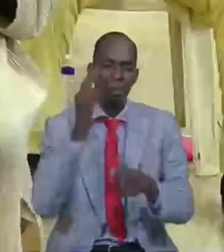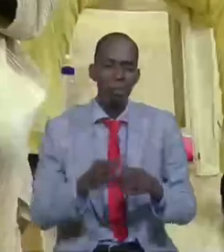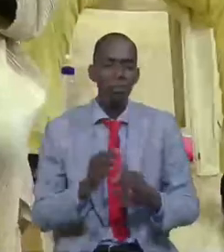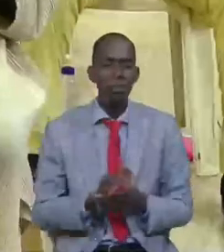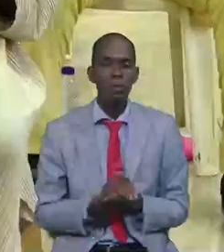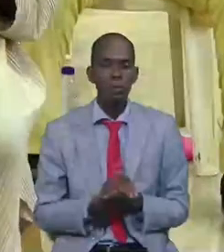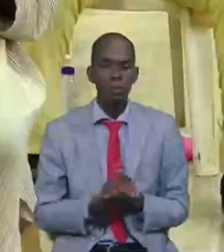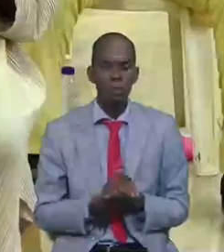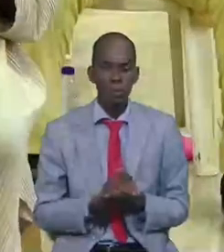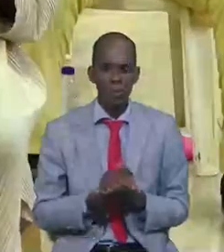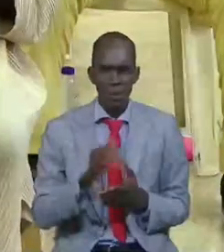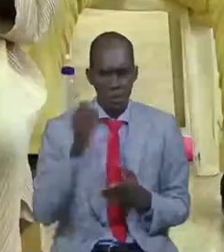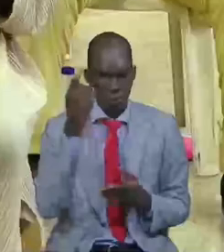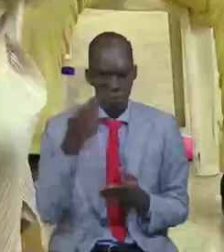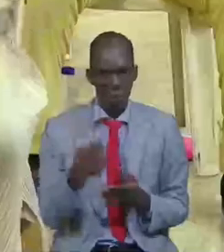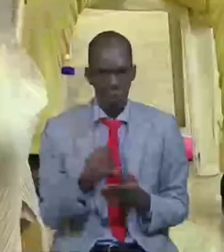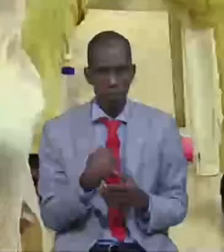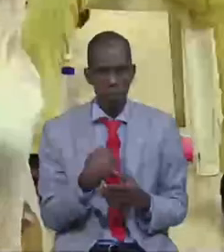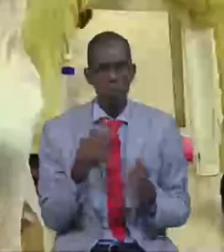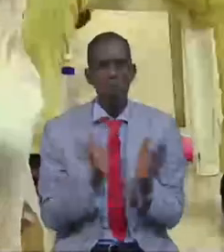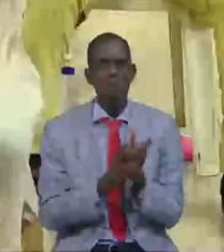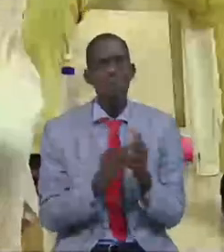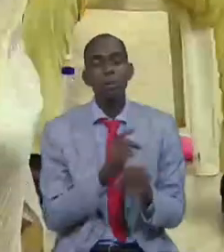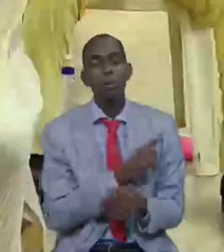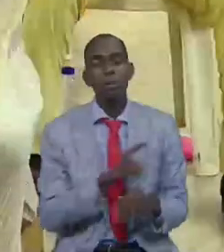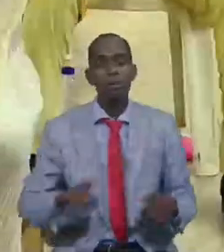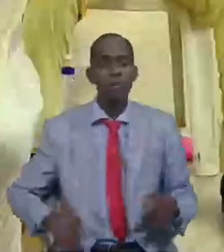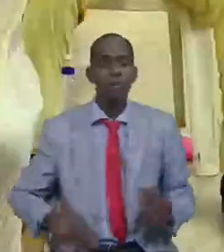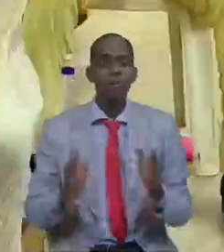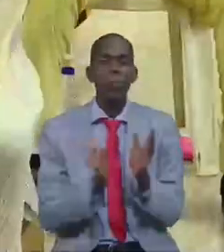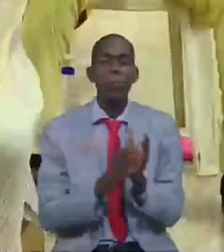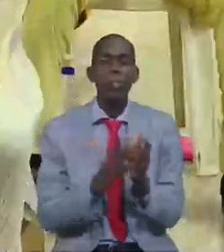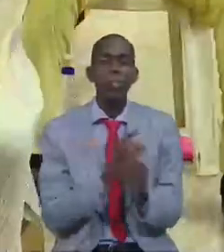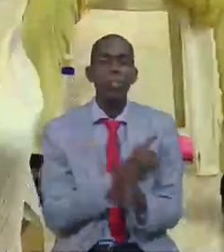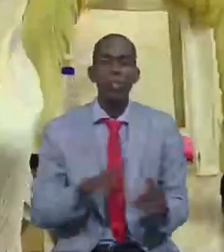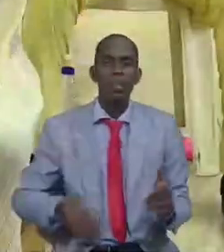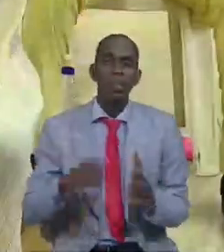parle à quelqu'un là-bas? Gloire à Dieu, gloire à Dieu, ça viendra.